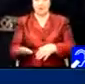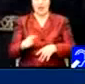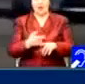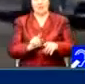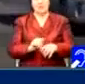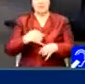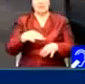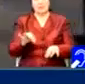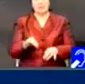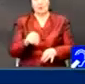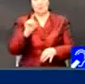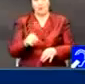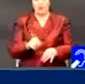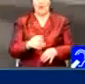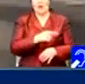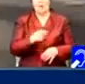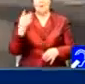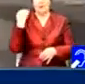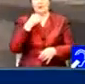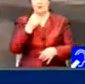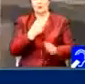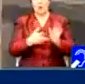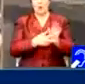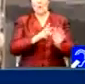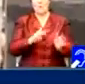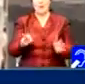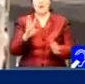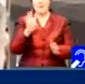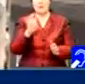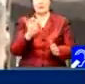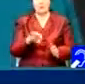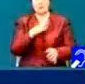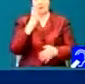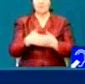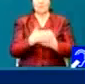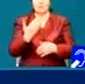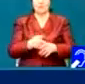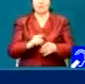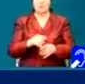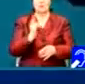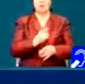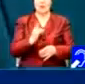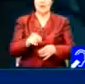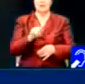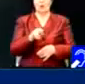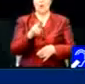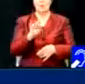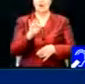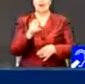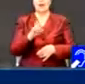de transport. Pe parcursul anului trecut, peste 8400 de șoferi au fost sancționați pentru staționare sau parcare în